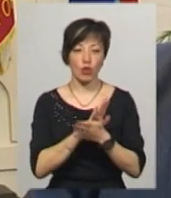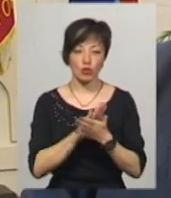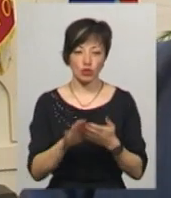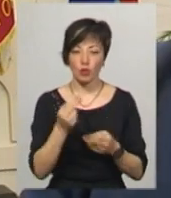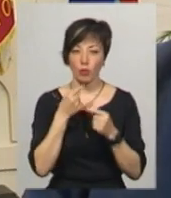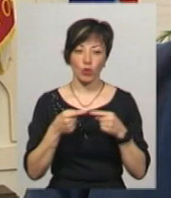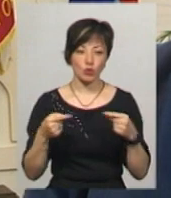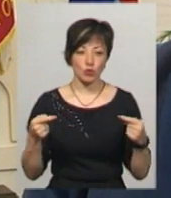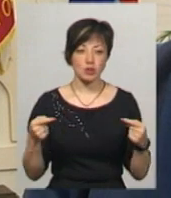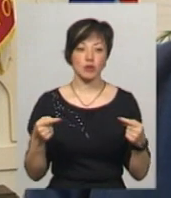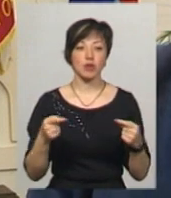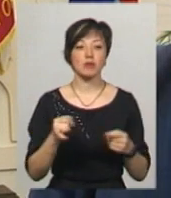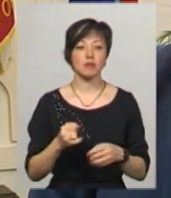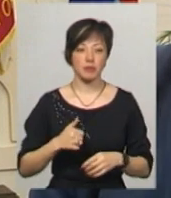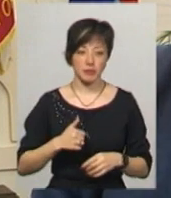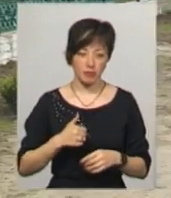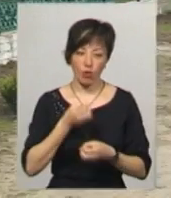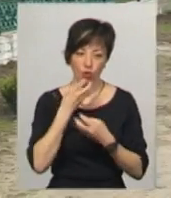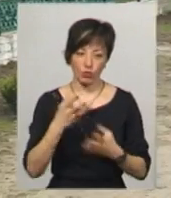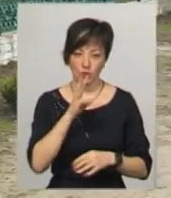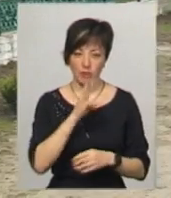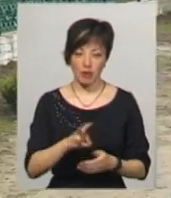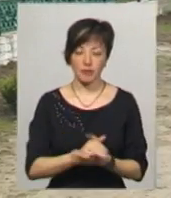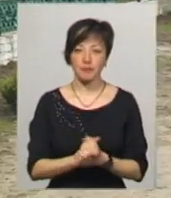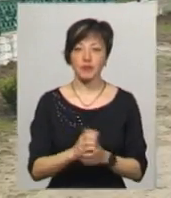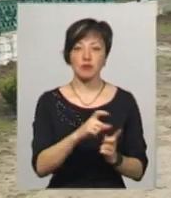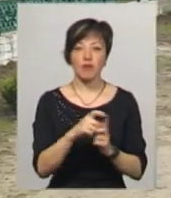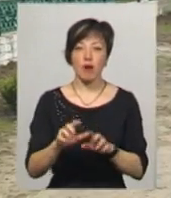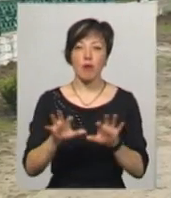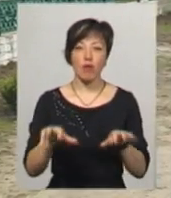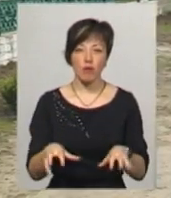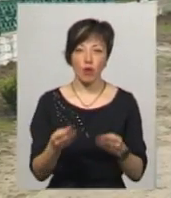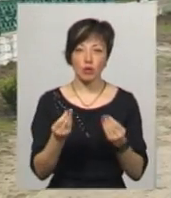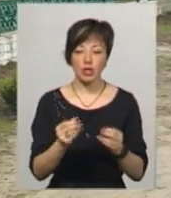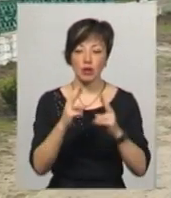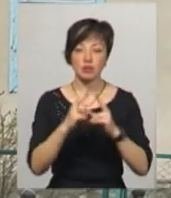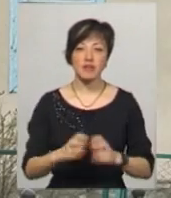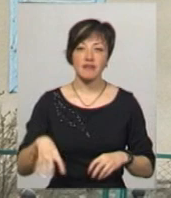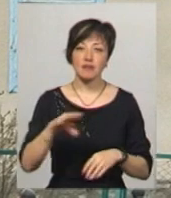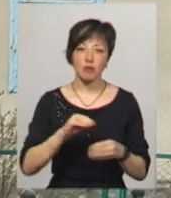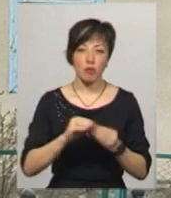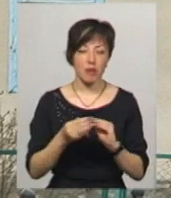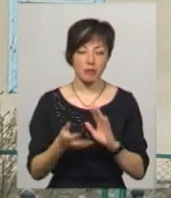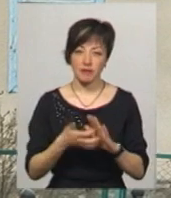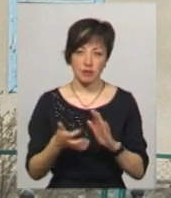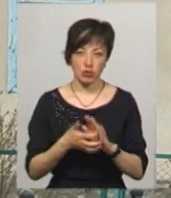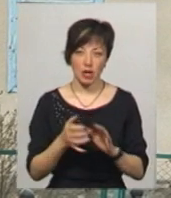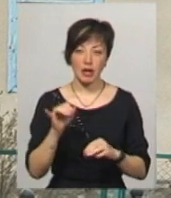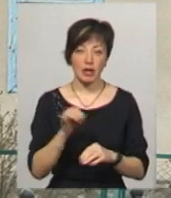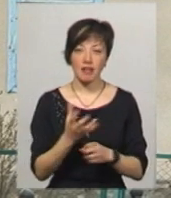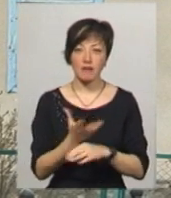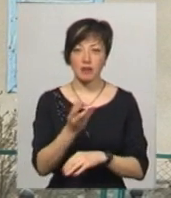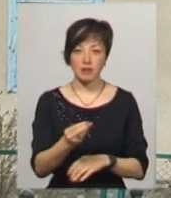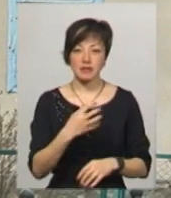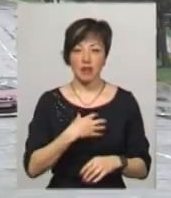продукцію і досить престижну зарплату. За словами Василя Сидора, грошей на розв'язання всіх проблем в ОТГ не вистачає. І